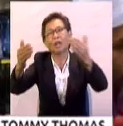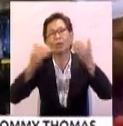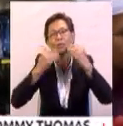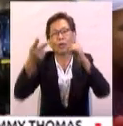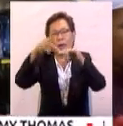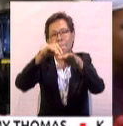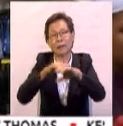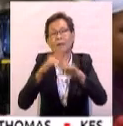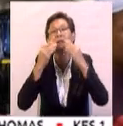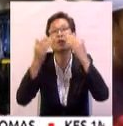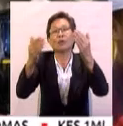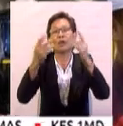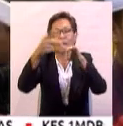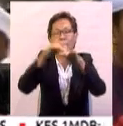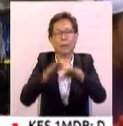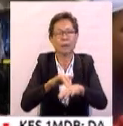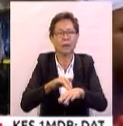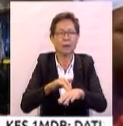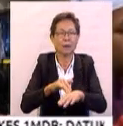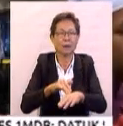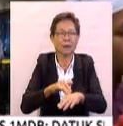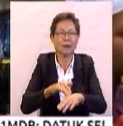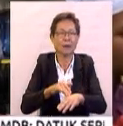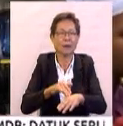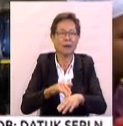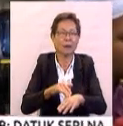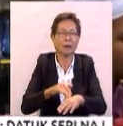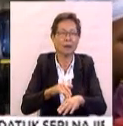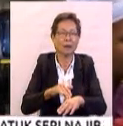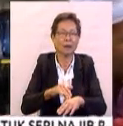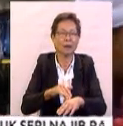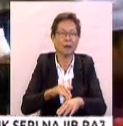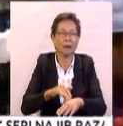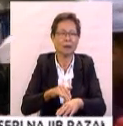kepada Saka Nilai